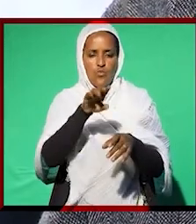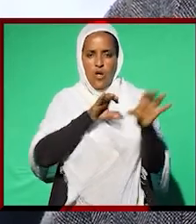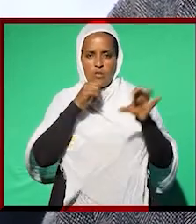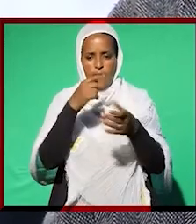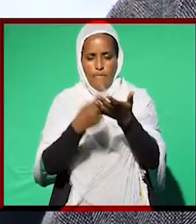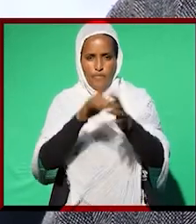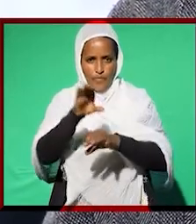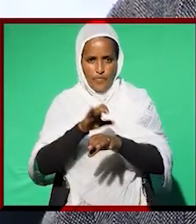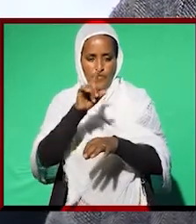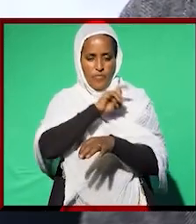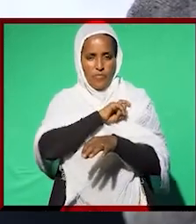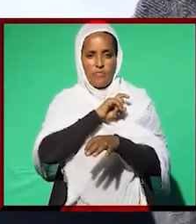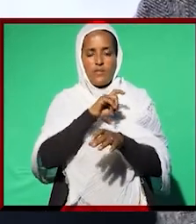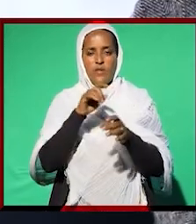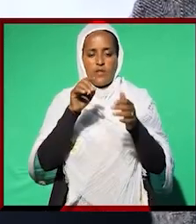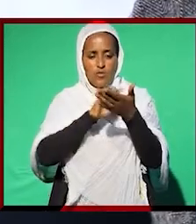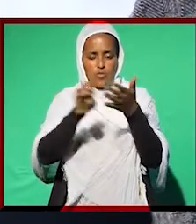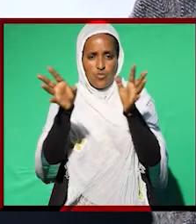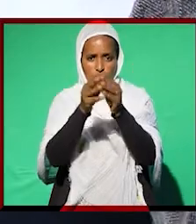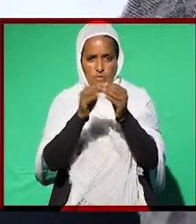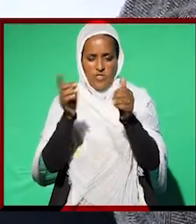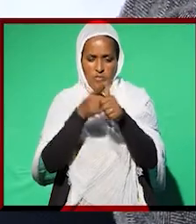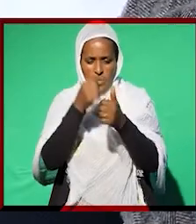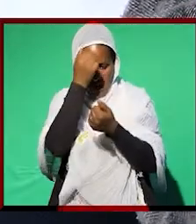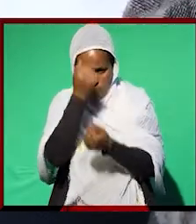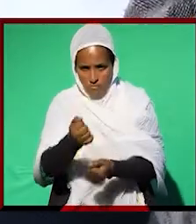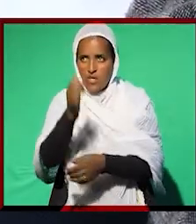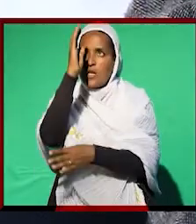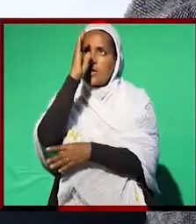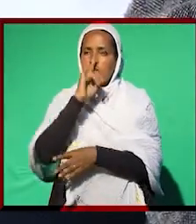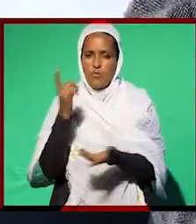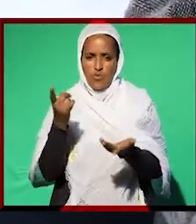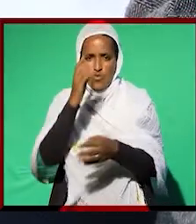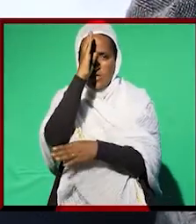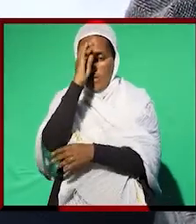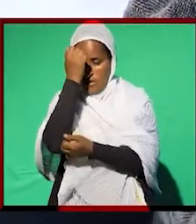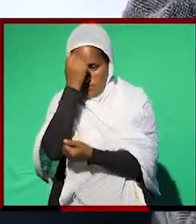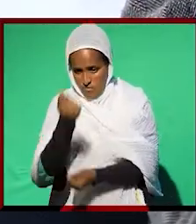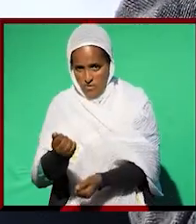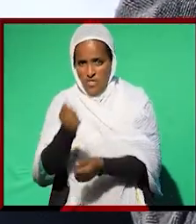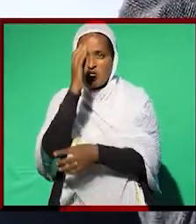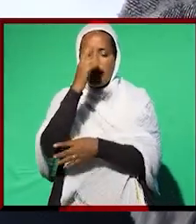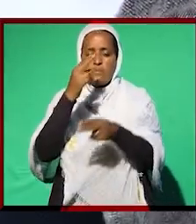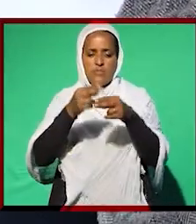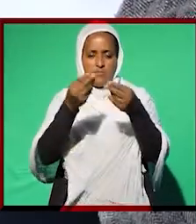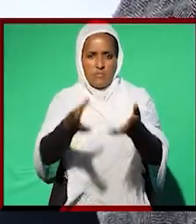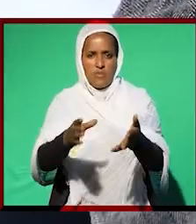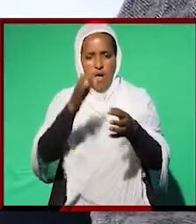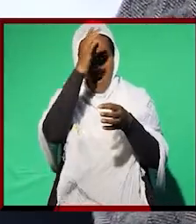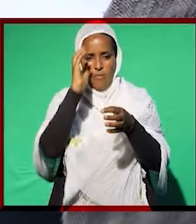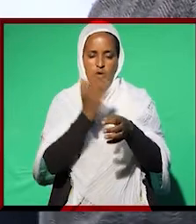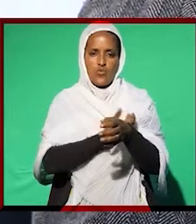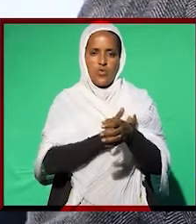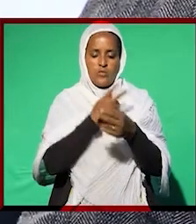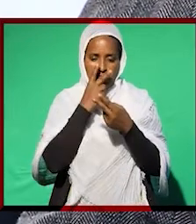አዞ አይደለም ይህን የሚያደርግ ቅዱስ ሲኖዶሳችን። እኛ መጀመሪያ የምንታዘዘው ለእግዚአብሔር ነው። ለእግዚአብሔር ስንታዘዝ ደግሞ እግዚአብሔር